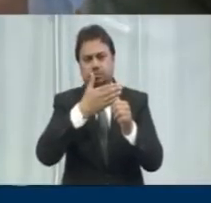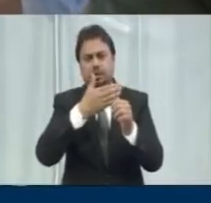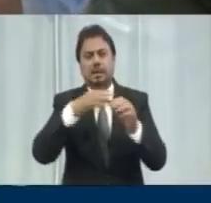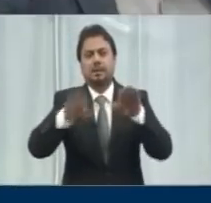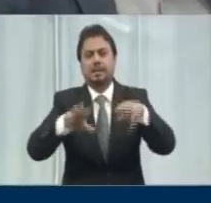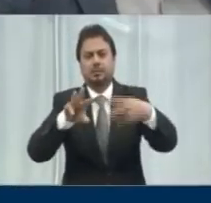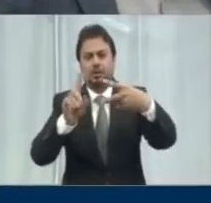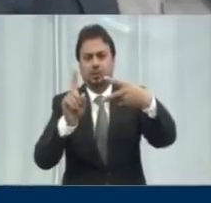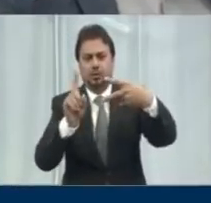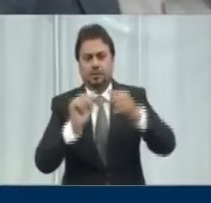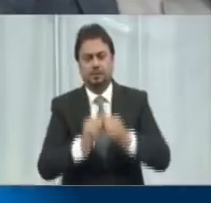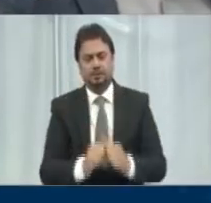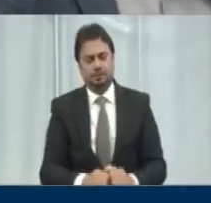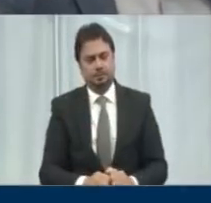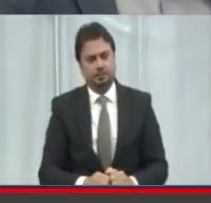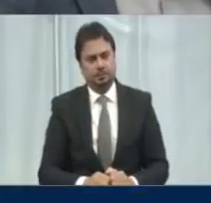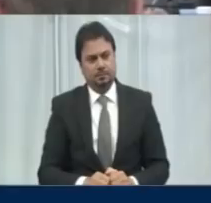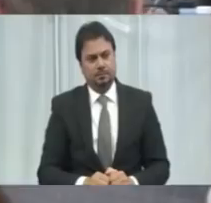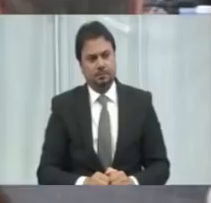الاتحادية.